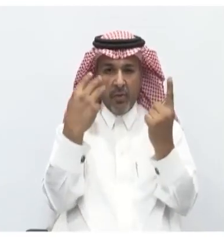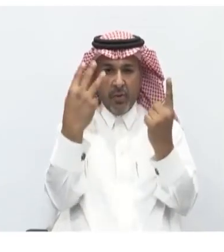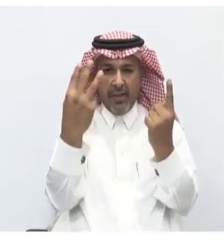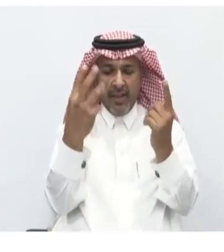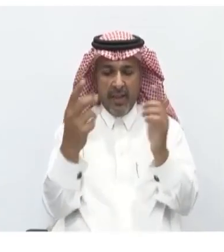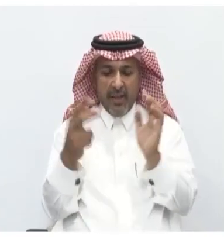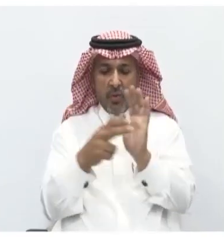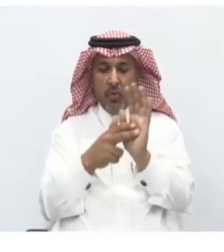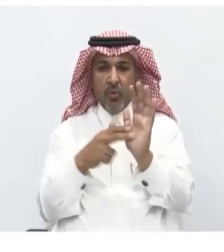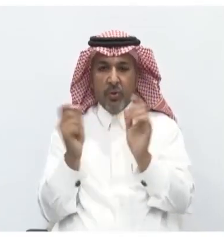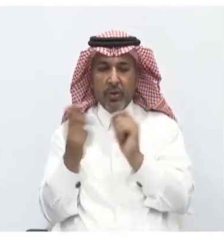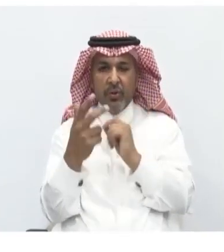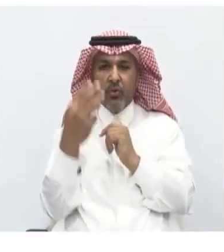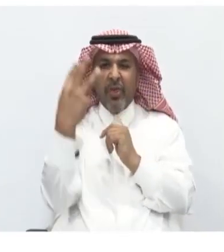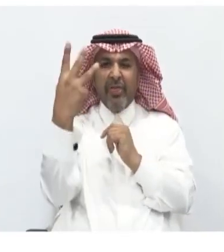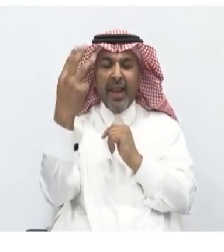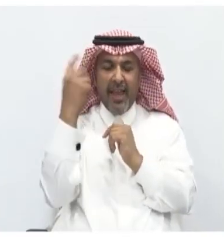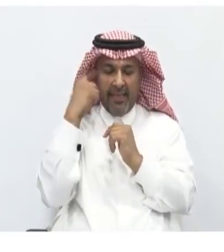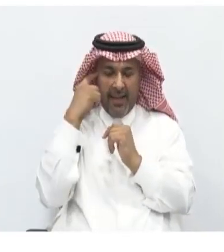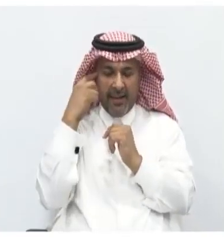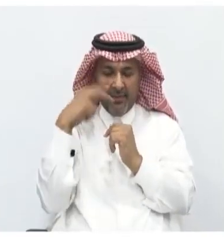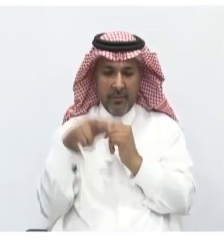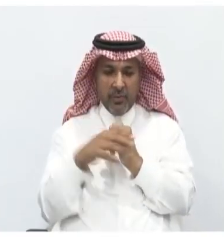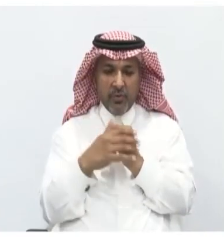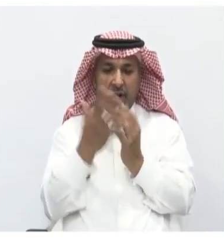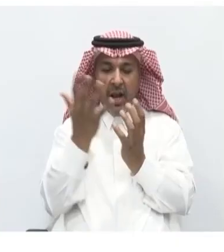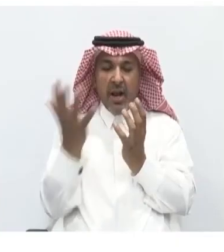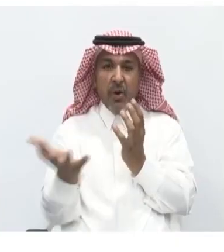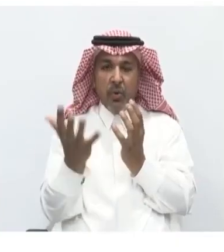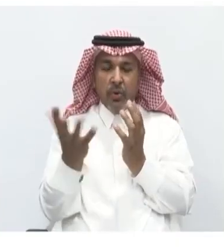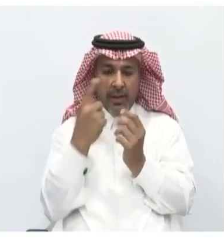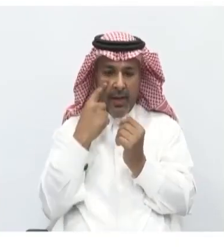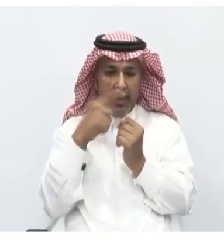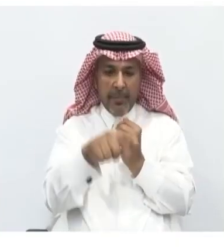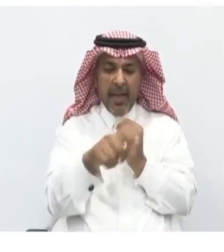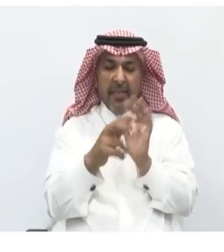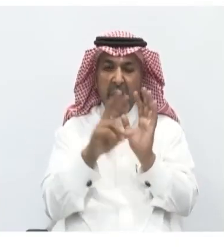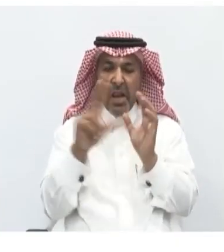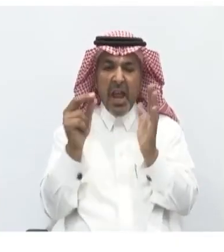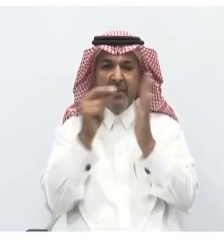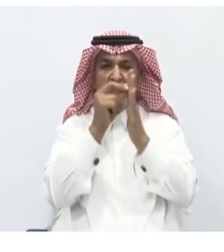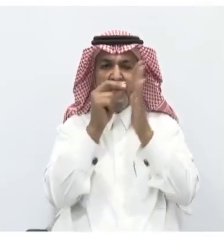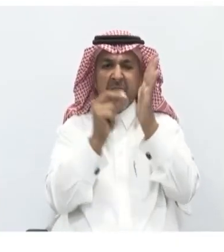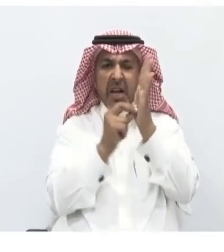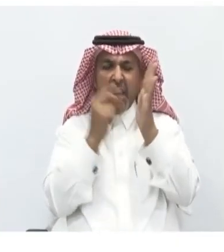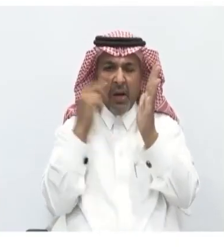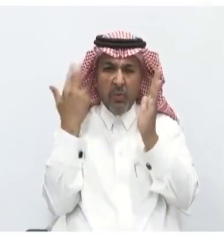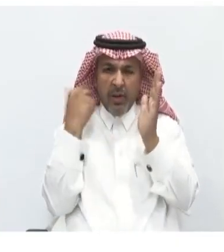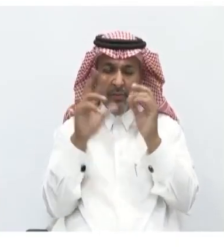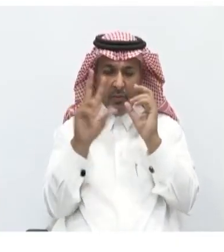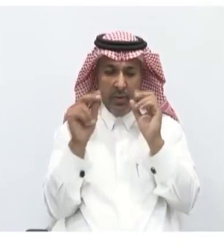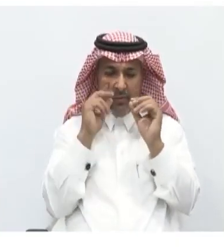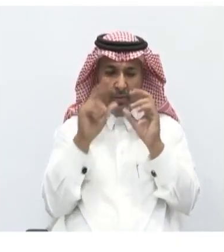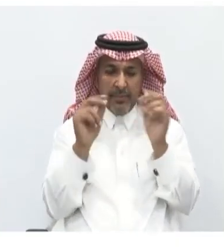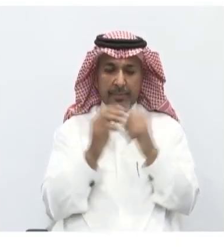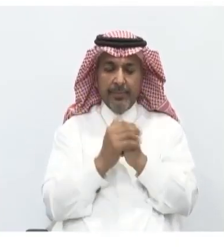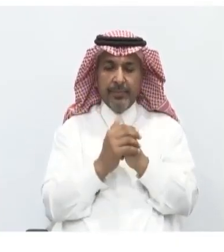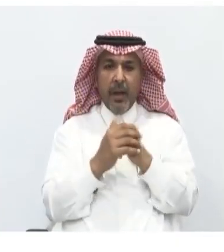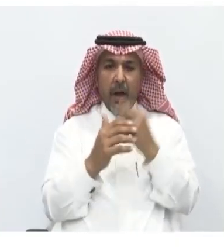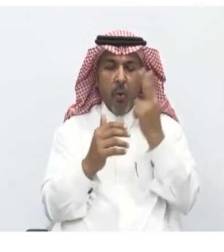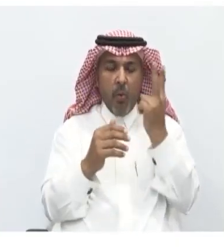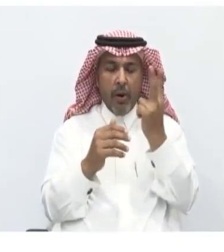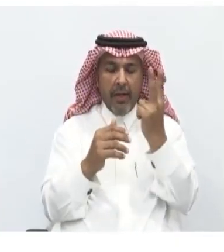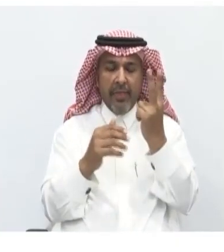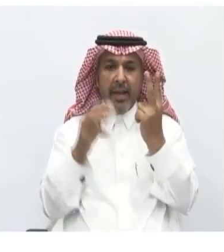الكتله كتله المواد المتفاعله نبدا في النيتروجين اثنين من